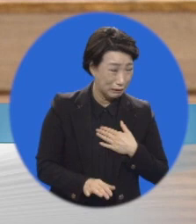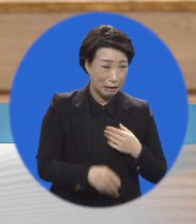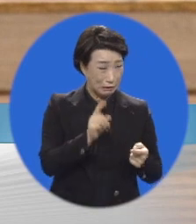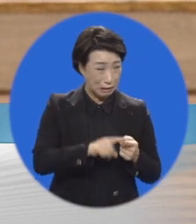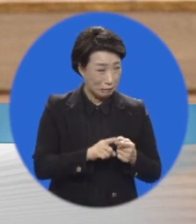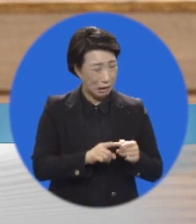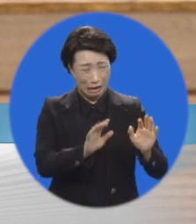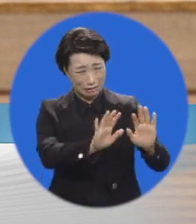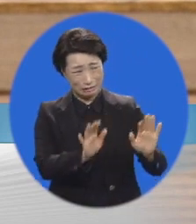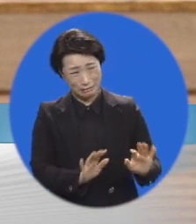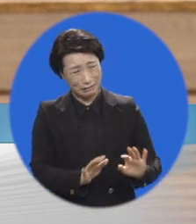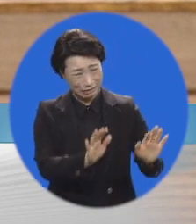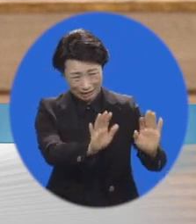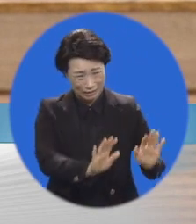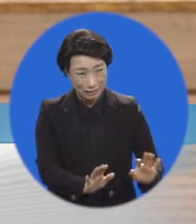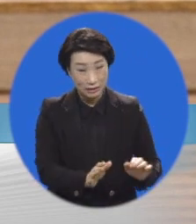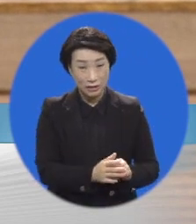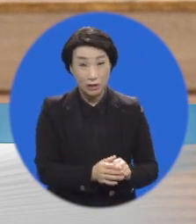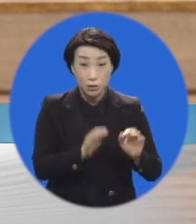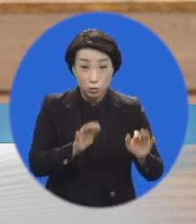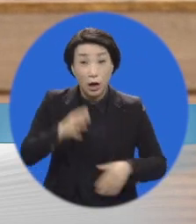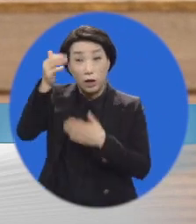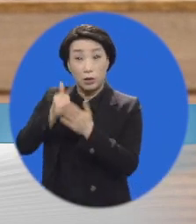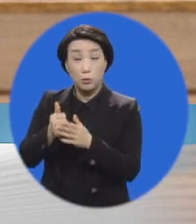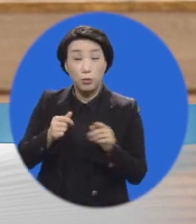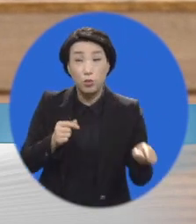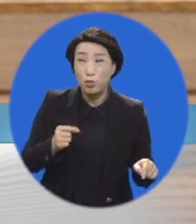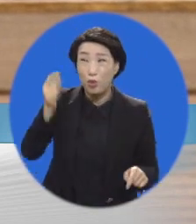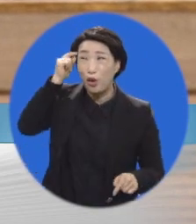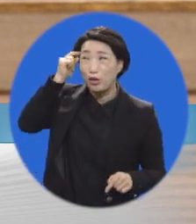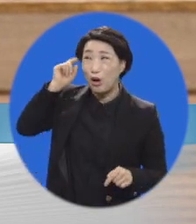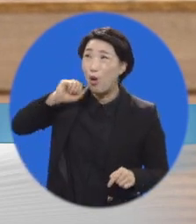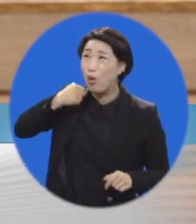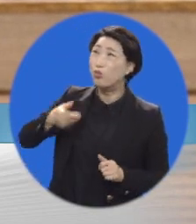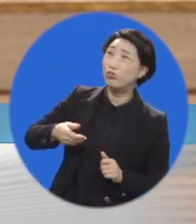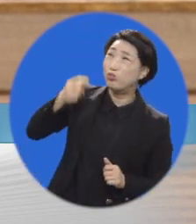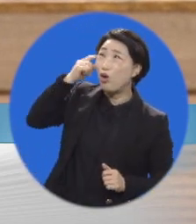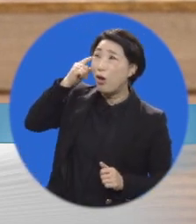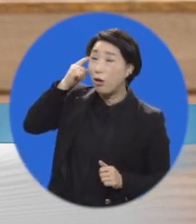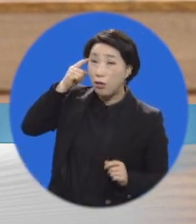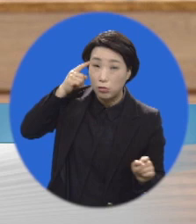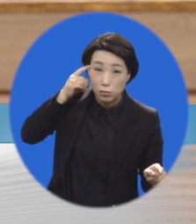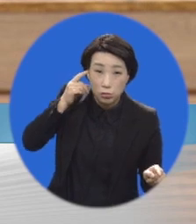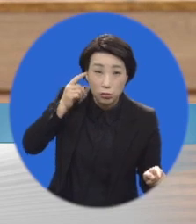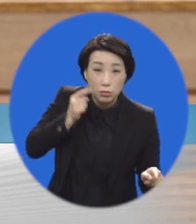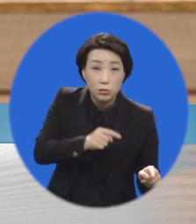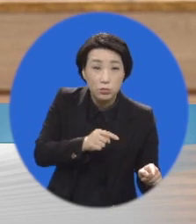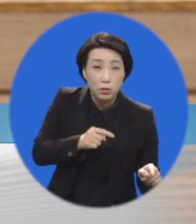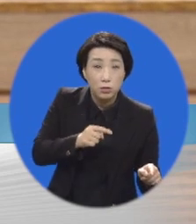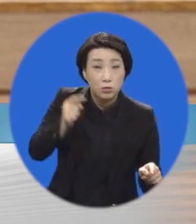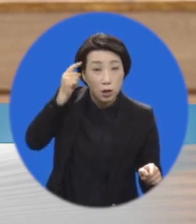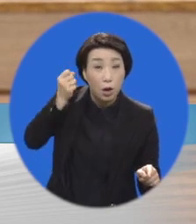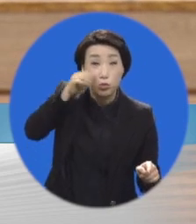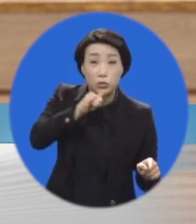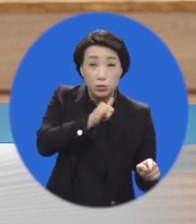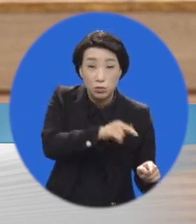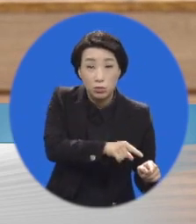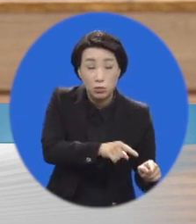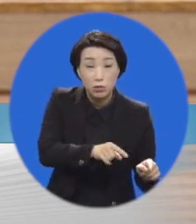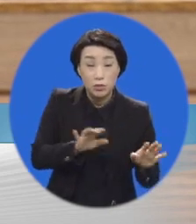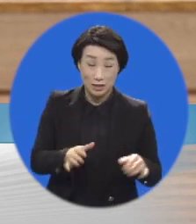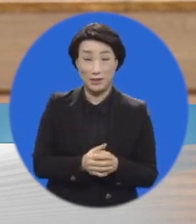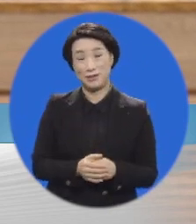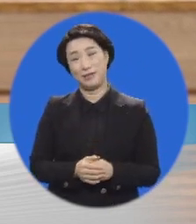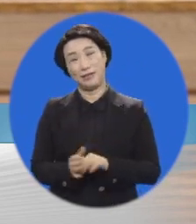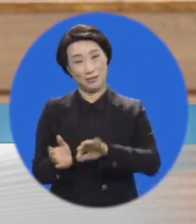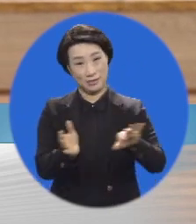할 형편과 상황이 안 돼. 근데 하나님은 왜 이렇게 나를 어렵게 만드나 모르시겠네? 이렇게 말을 합니다. 그럼